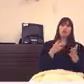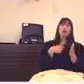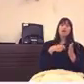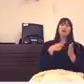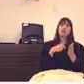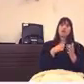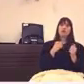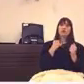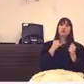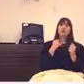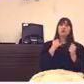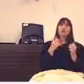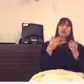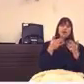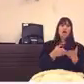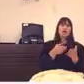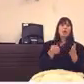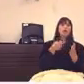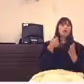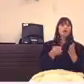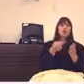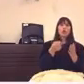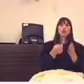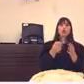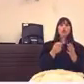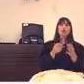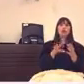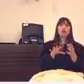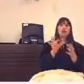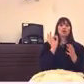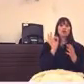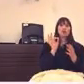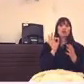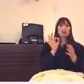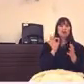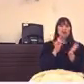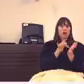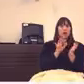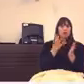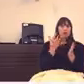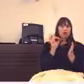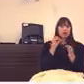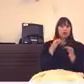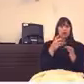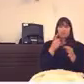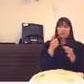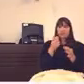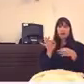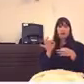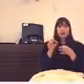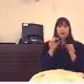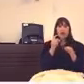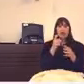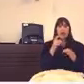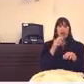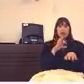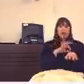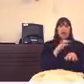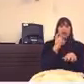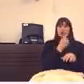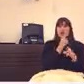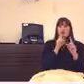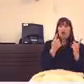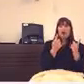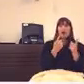בשיפוץ, נעזור לכם בסחירות, תמצאו ברשותכם מקום של 50-100 מטר למרפאת שיניים אחרת, בין